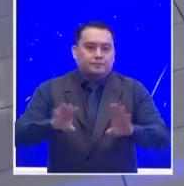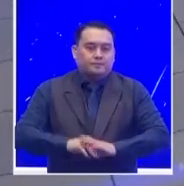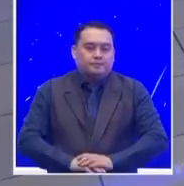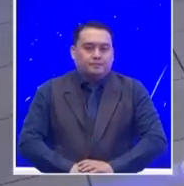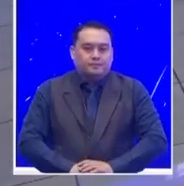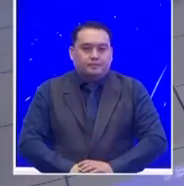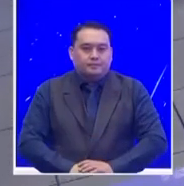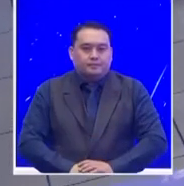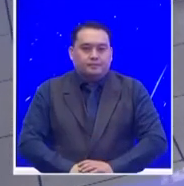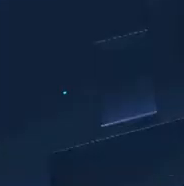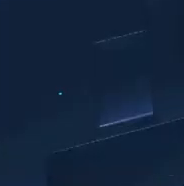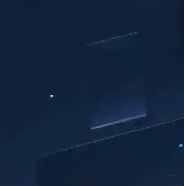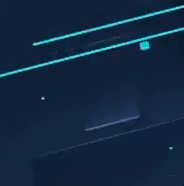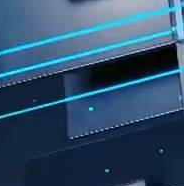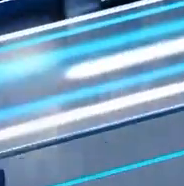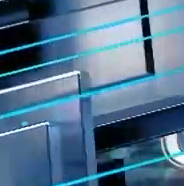важном.